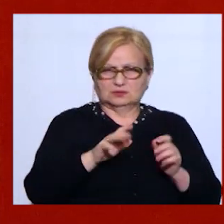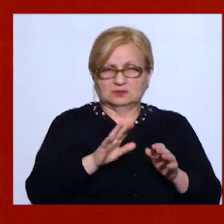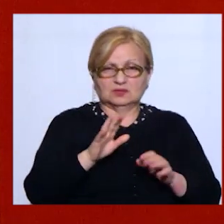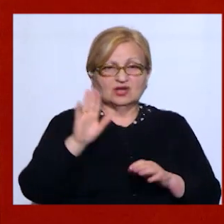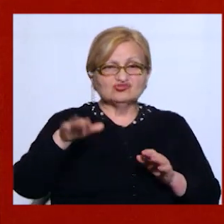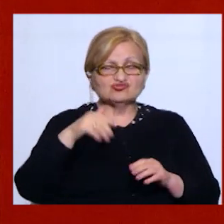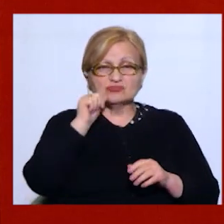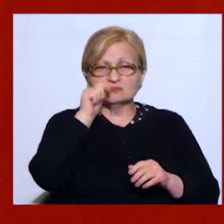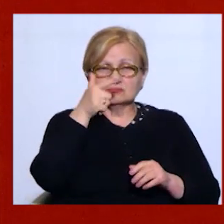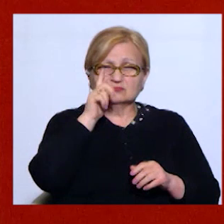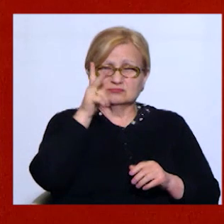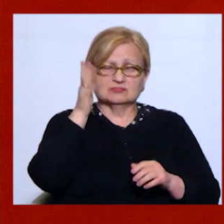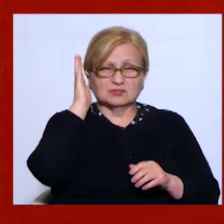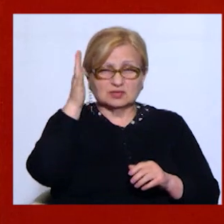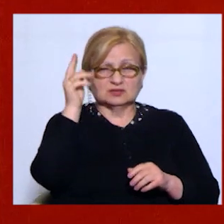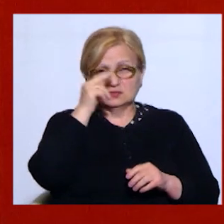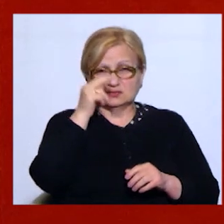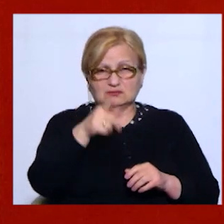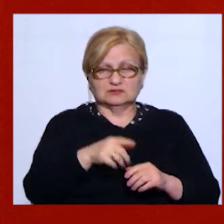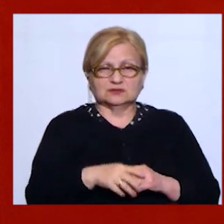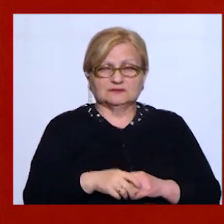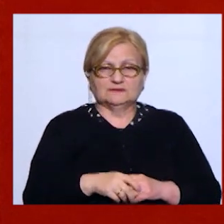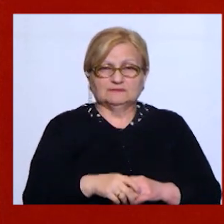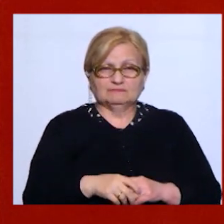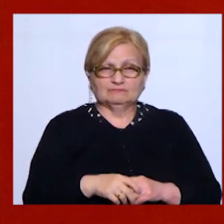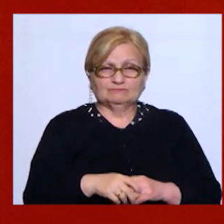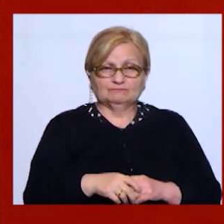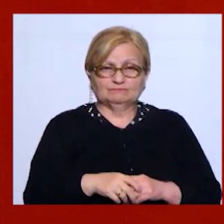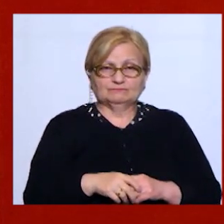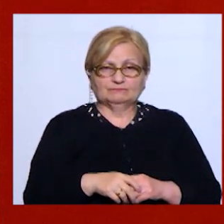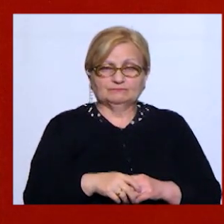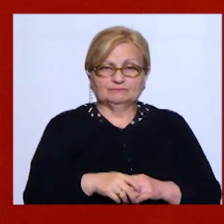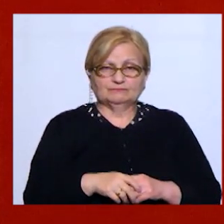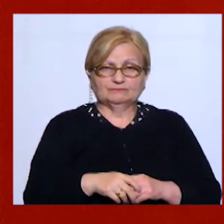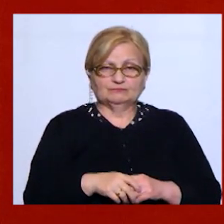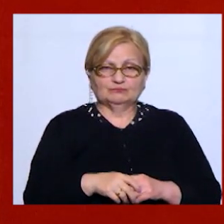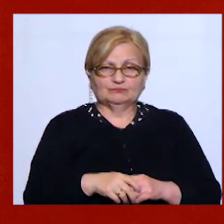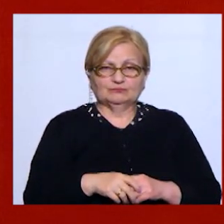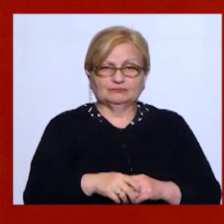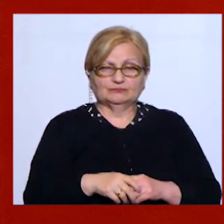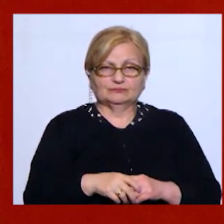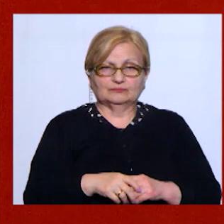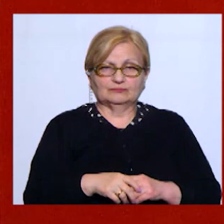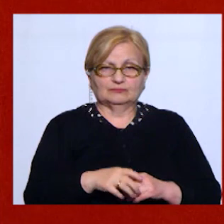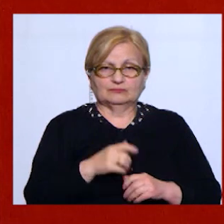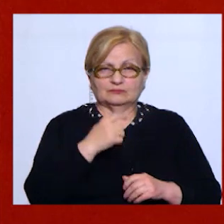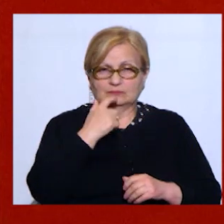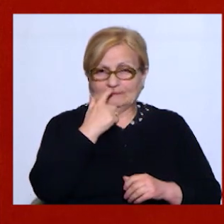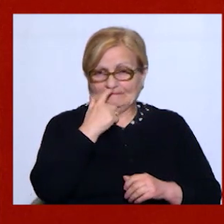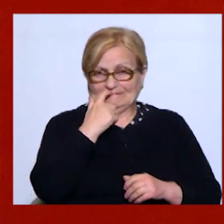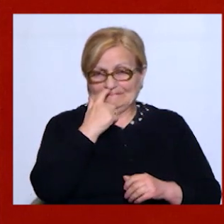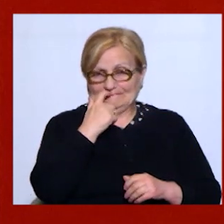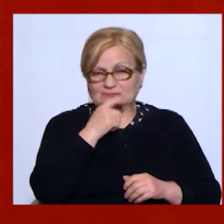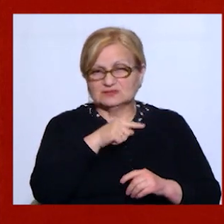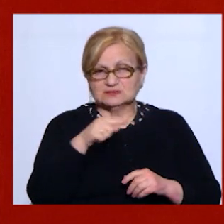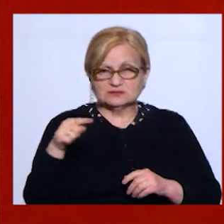წლებში თქვენ ისწავლით უკვე. ნახეთ, თქვენ ისწავლით უკვე. ანუ წრფის განტოლება